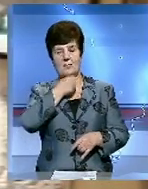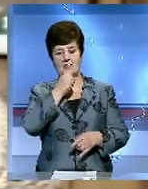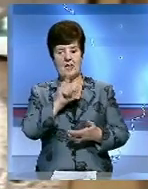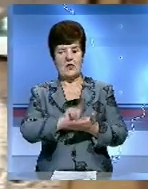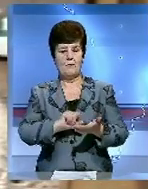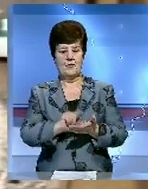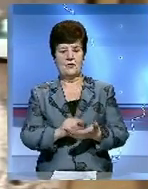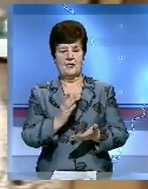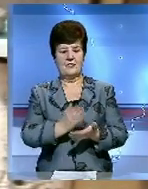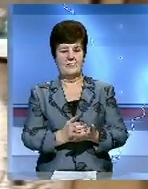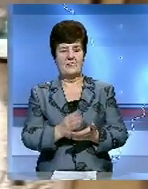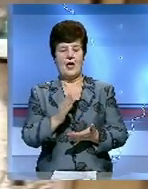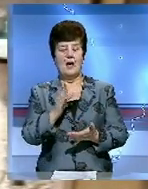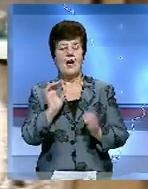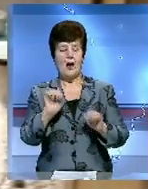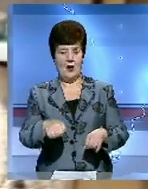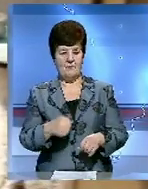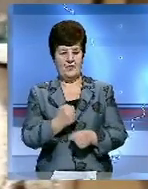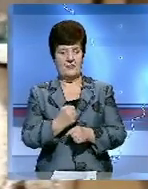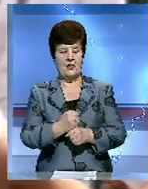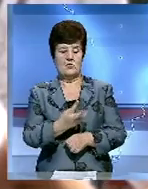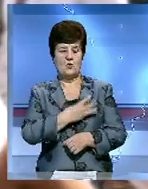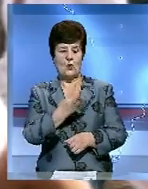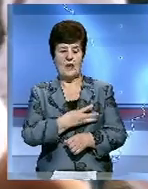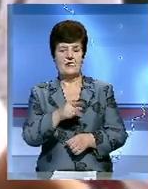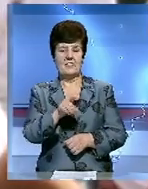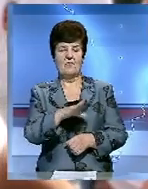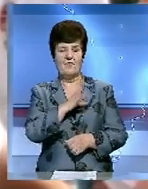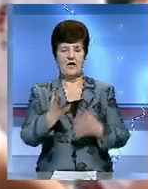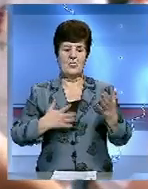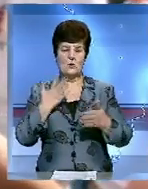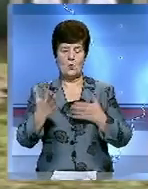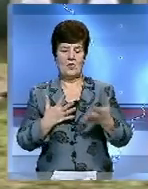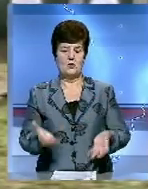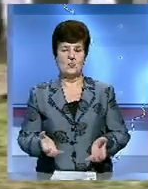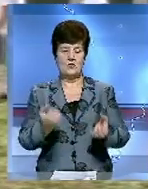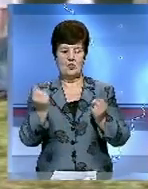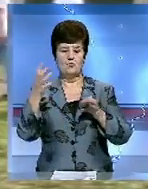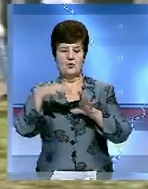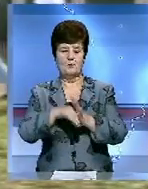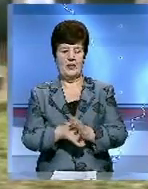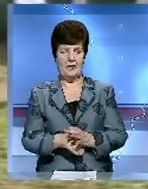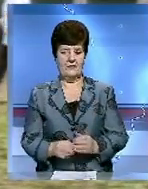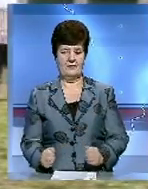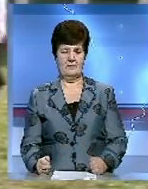uitați de societate. Însă tot ce își doresc ei este să fie încurajați, susținuți și implicați.